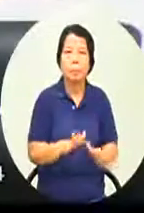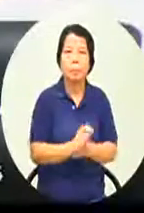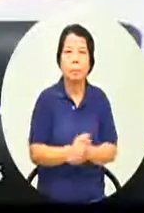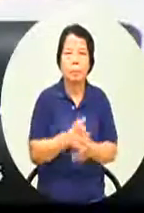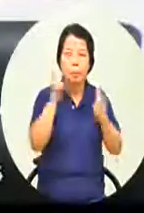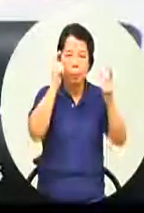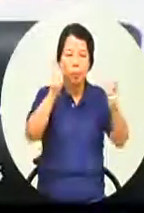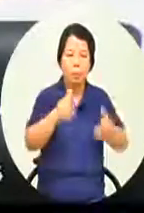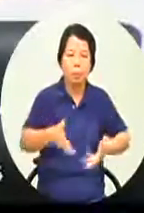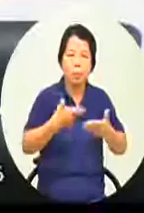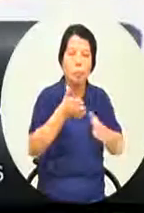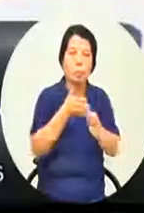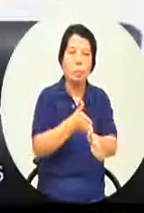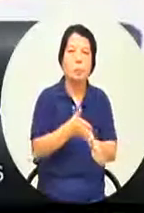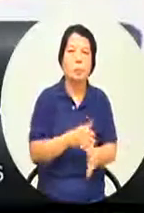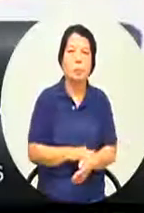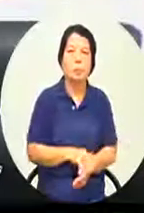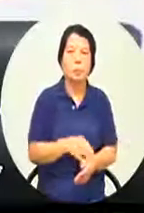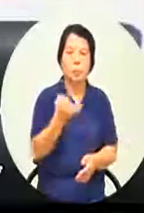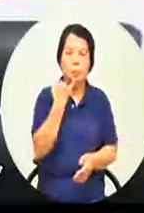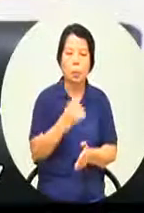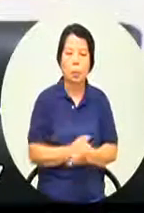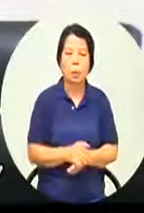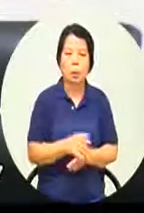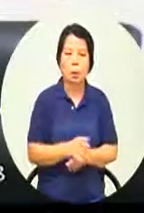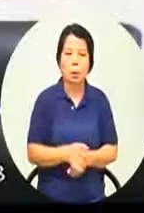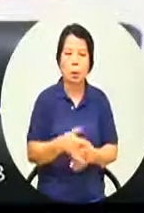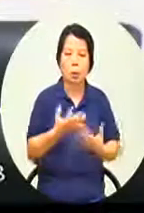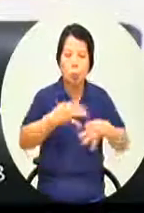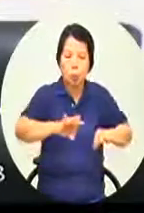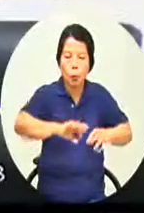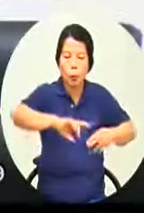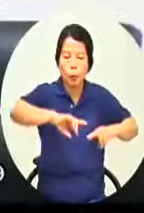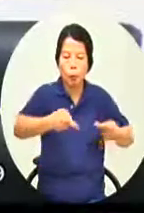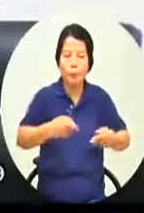雄的轻轨它才能够转亏为盈？